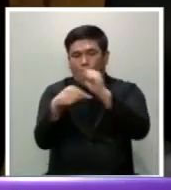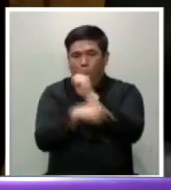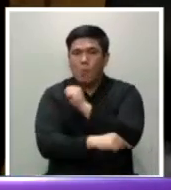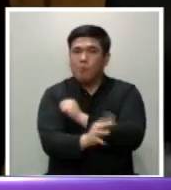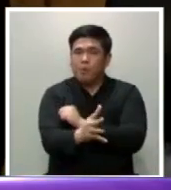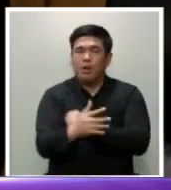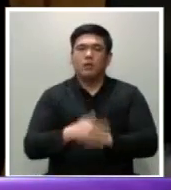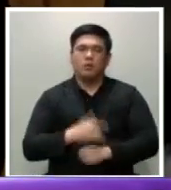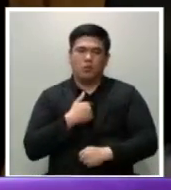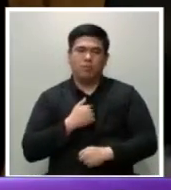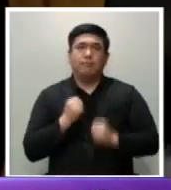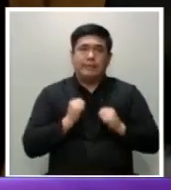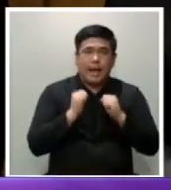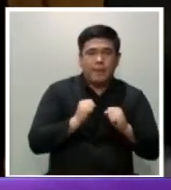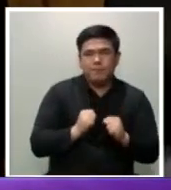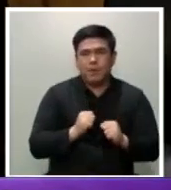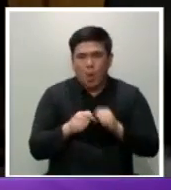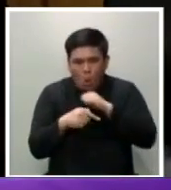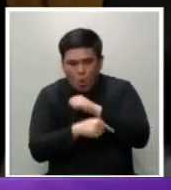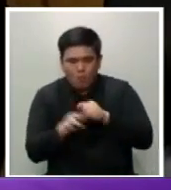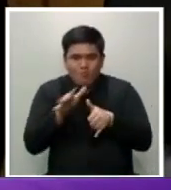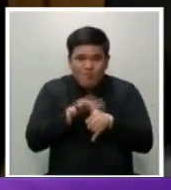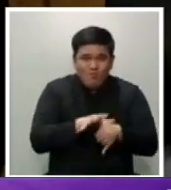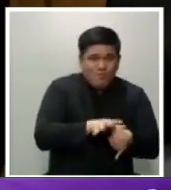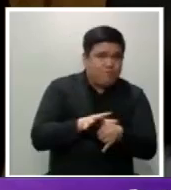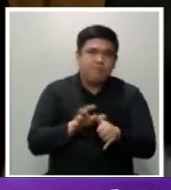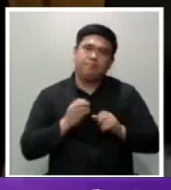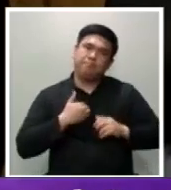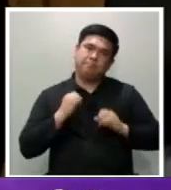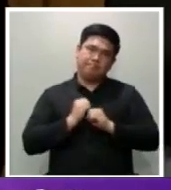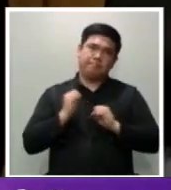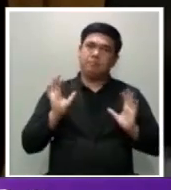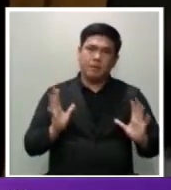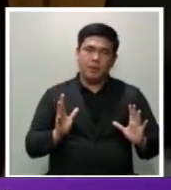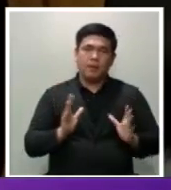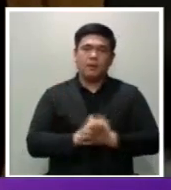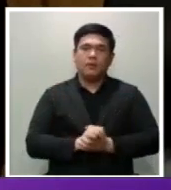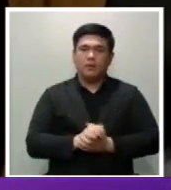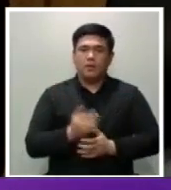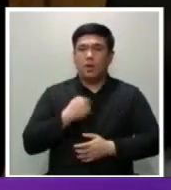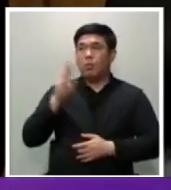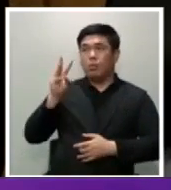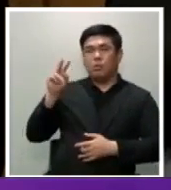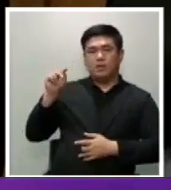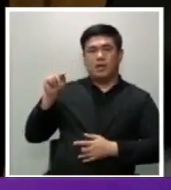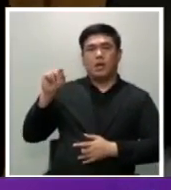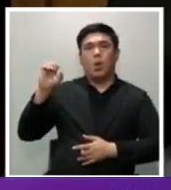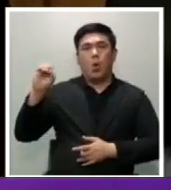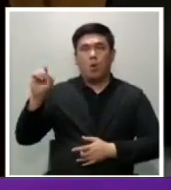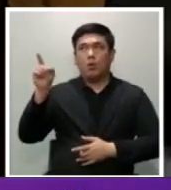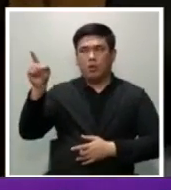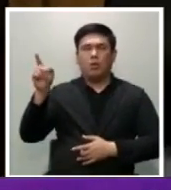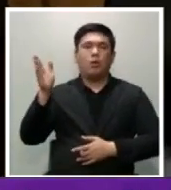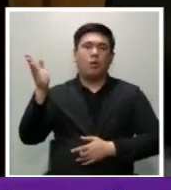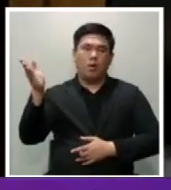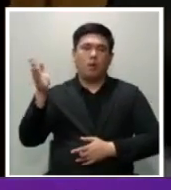คยไปวิ่งเต้นหรือไปใช้ความกดดันอะไรใครทั้งหมดส่วน WTO นั้นขอให้วาง